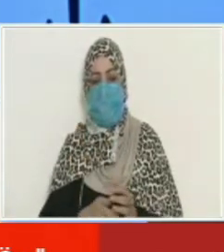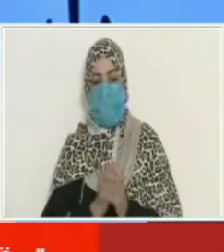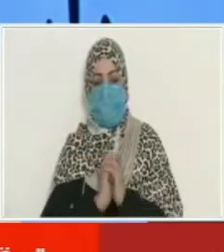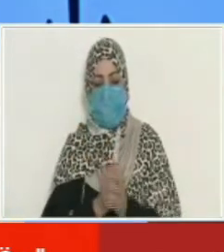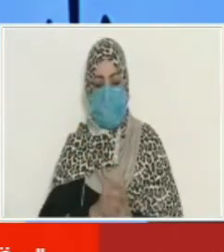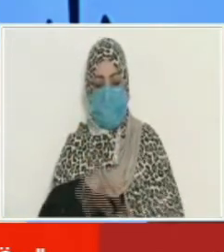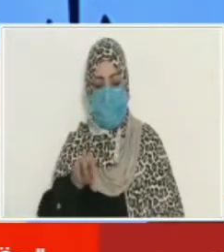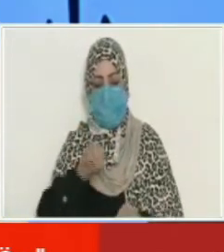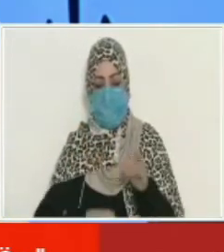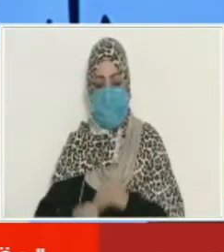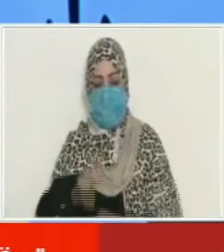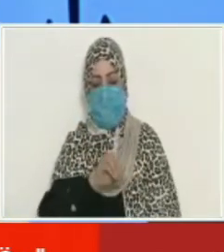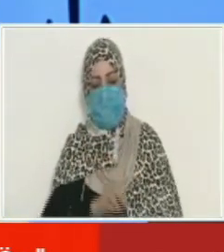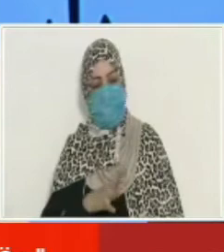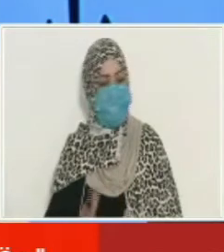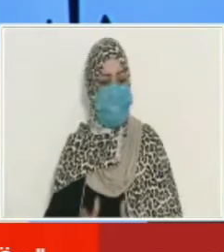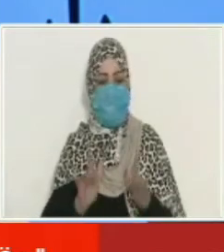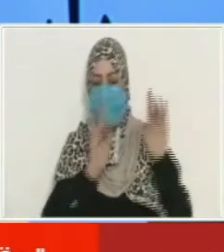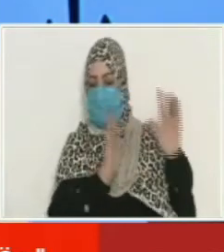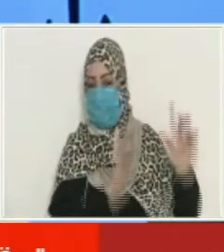معنا الأخ وليد من بنغازي.